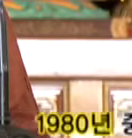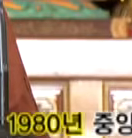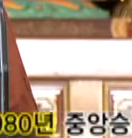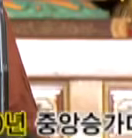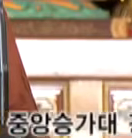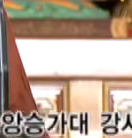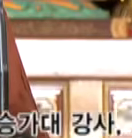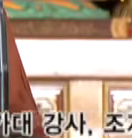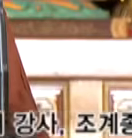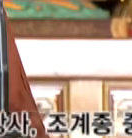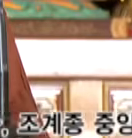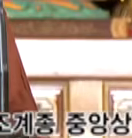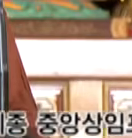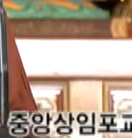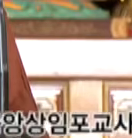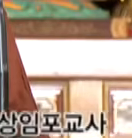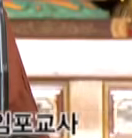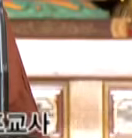불자의